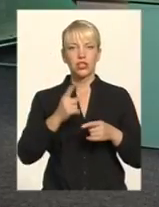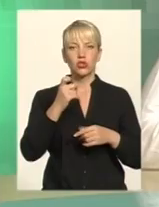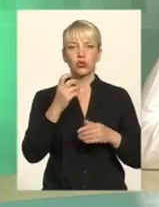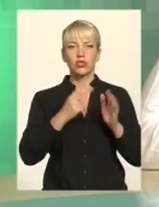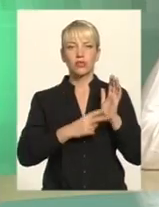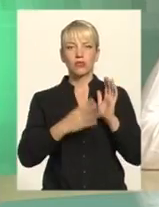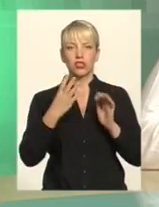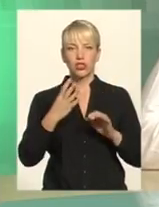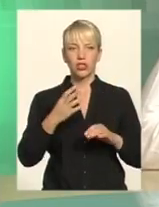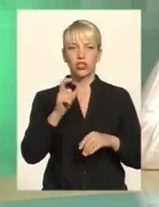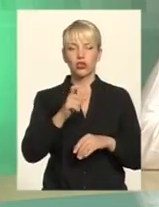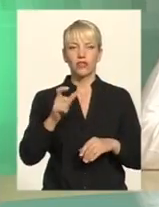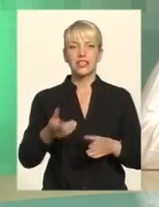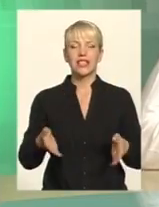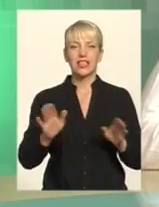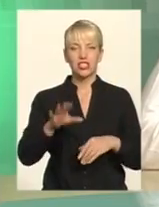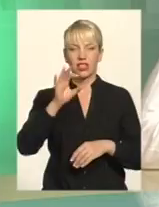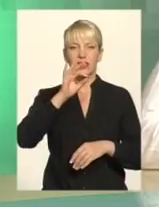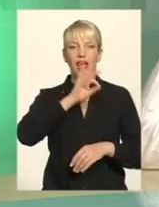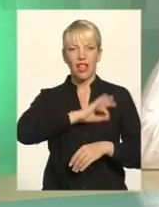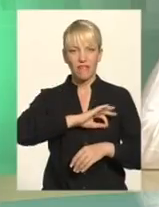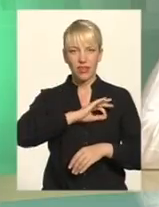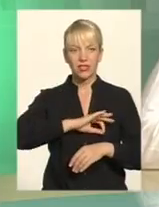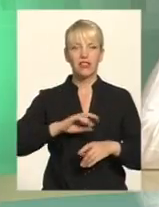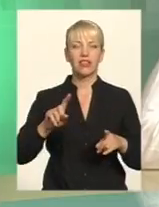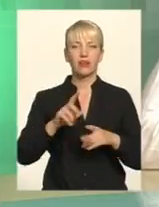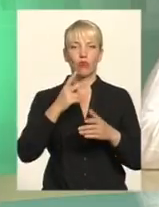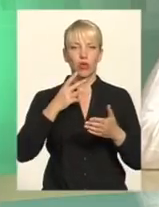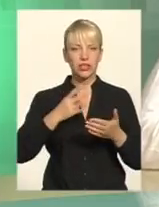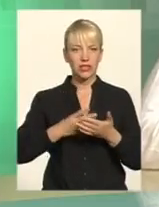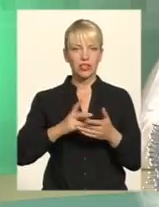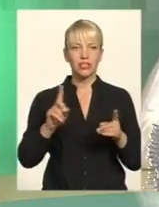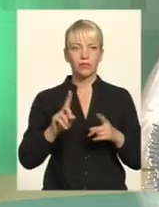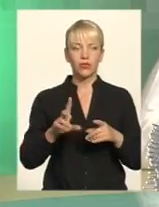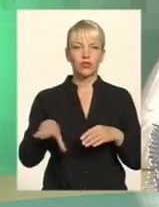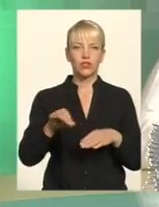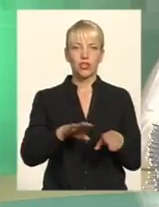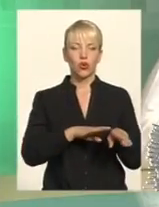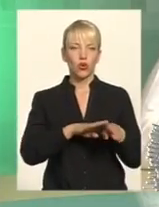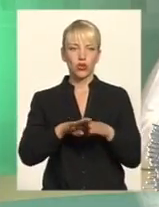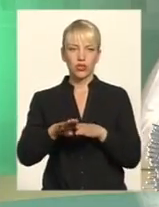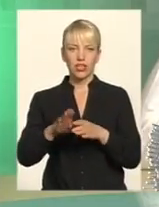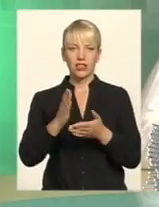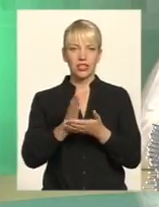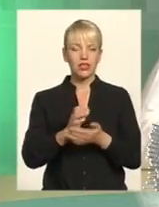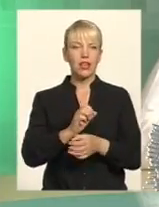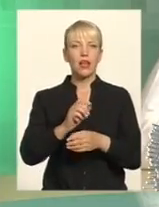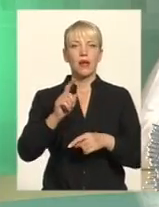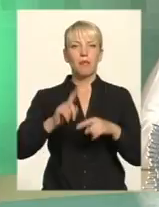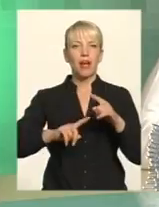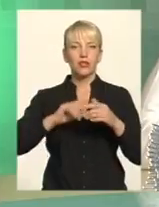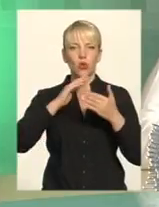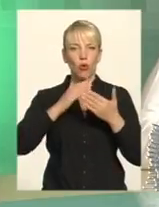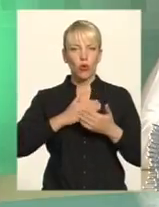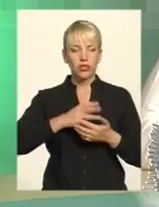сьогодні ефективних, які працювали сьогодні на сесії 70, і як показало, що ці майже одностайні патріоти Хмельниччини готові працювати